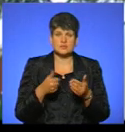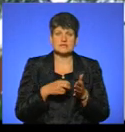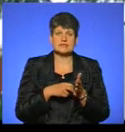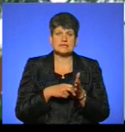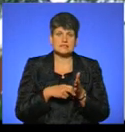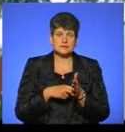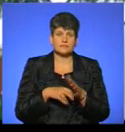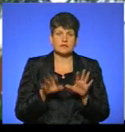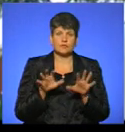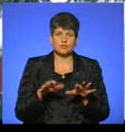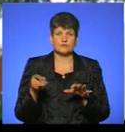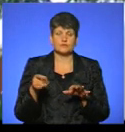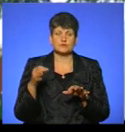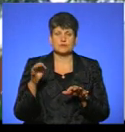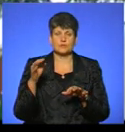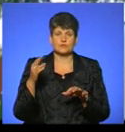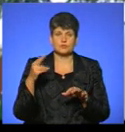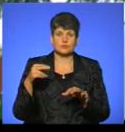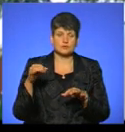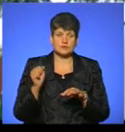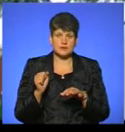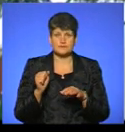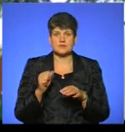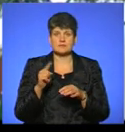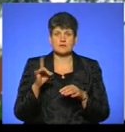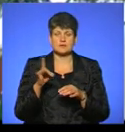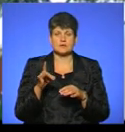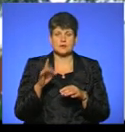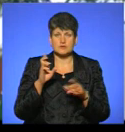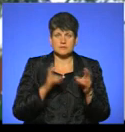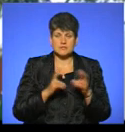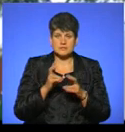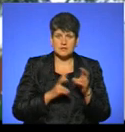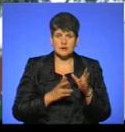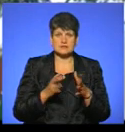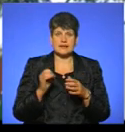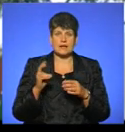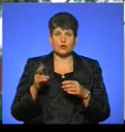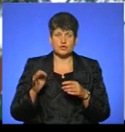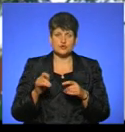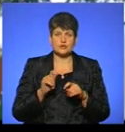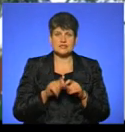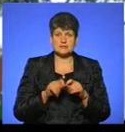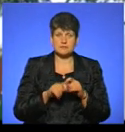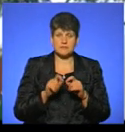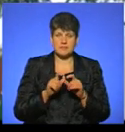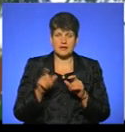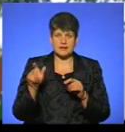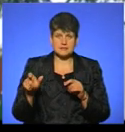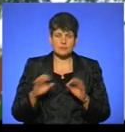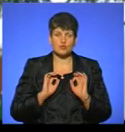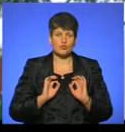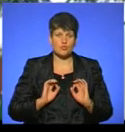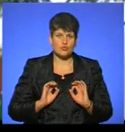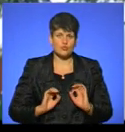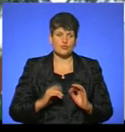на голову Тернопільської обласної державної адміністрації, голову Ізбаразької районної державної адміністрації, начальника державної екологічної інспекції області Ференц, прокурор Тернопільської області, старшому раднику юстиції